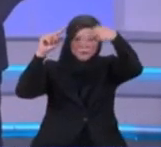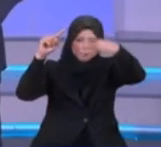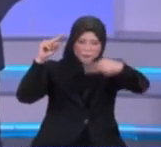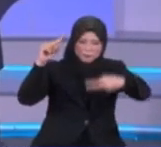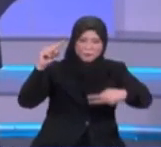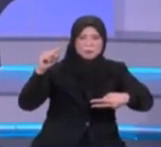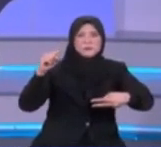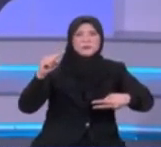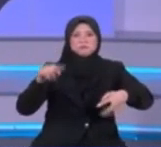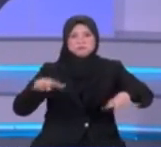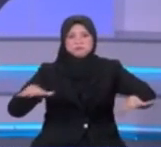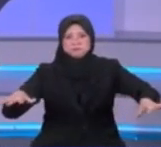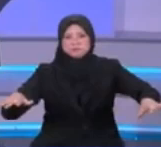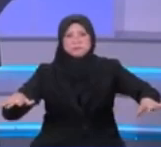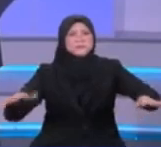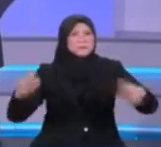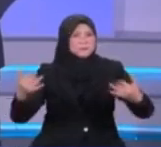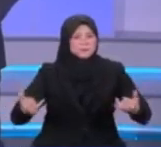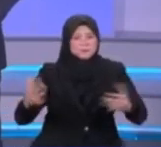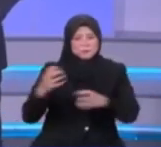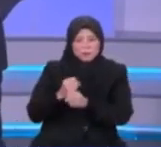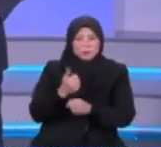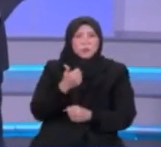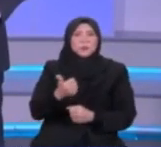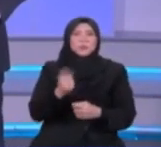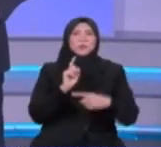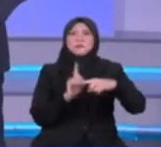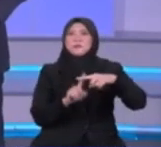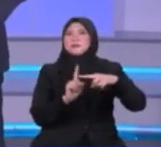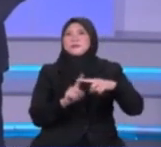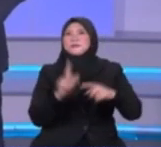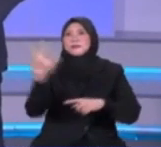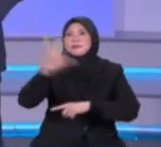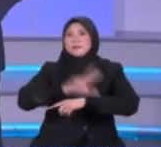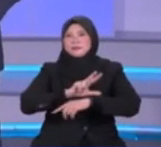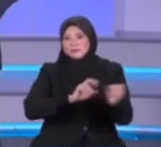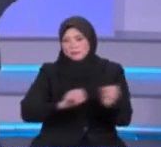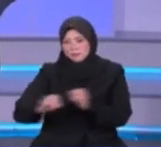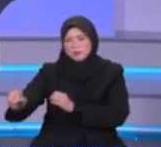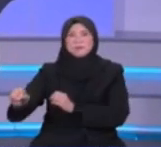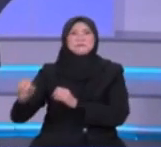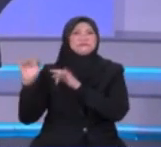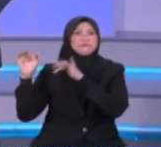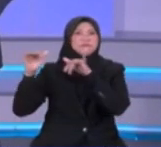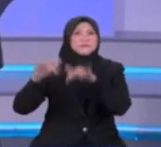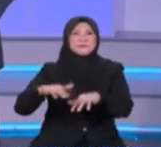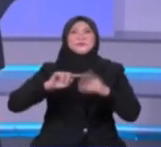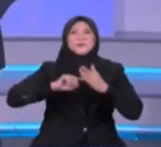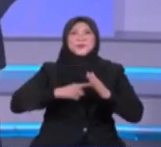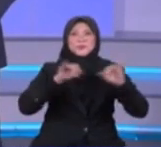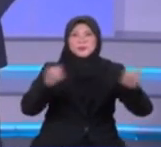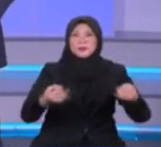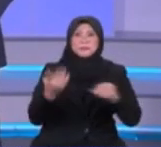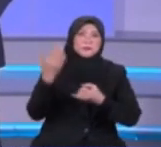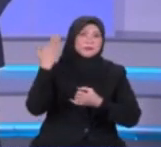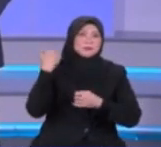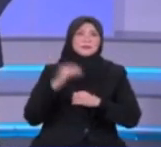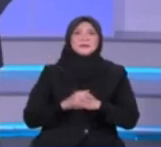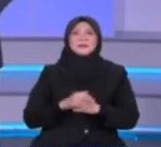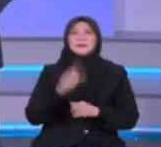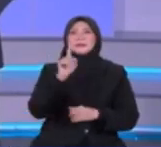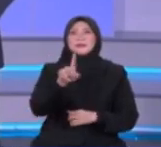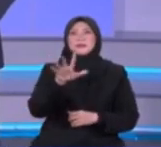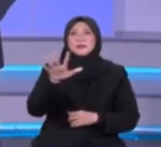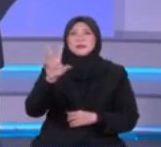JM yang melburkan tirannya semalam mendapat sambutan luar biasa sepanjang hari penganjurannya bermula jumaat lepas sejumlah